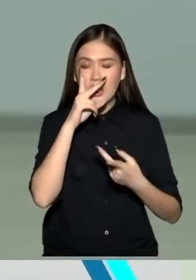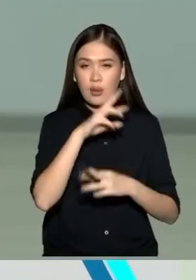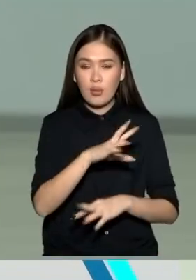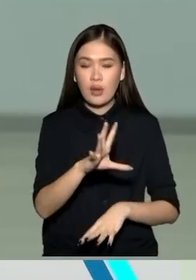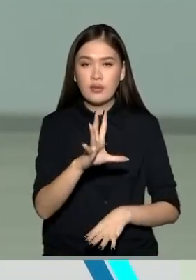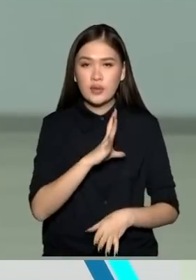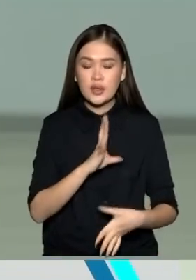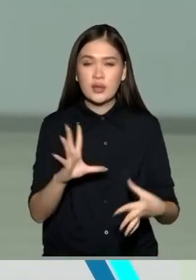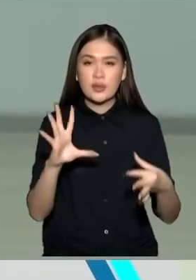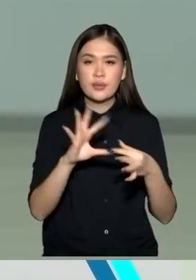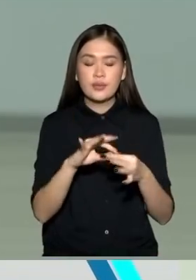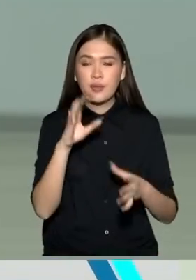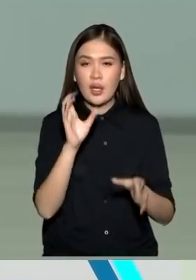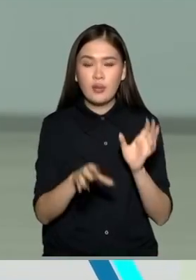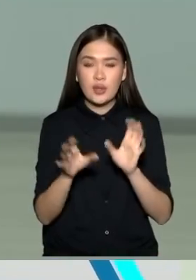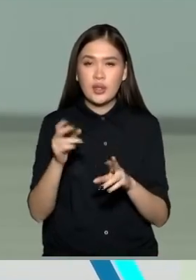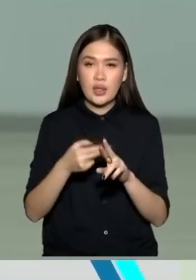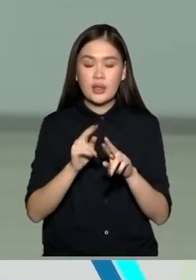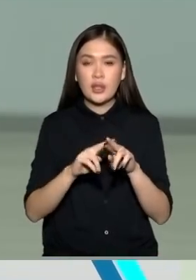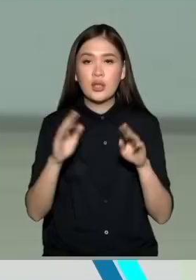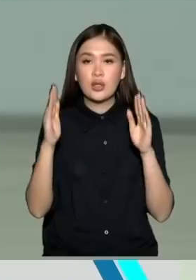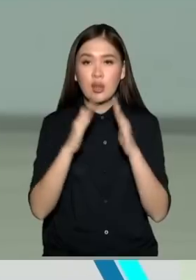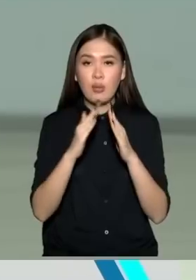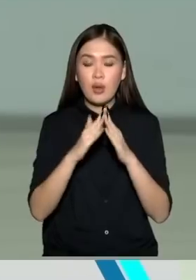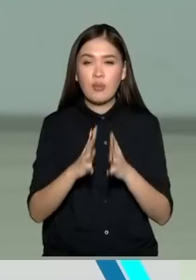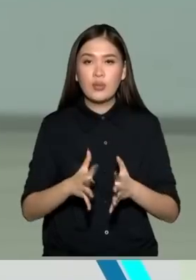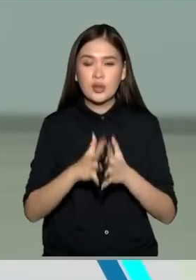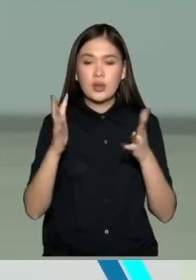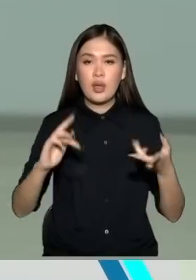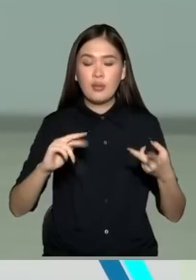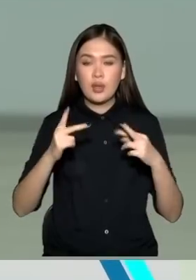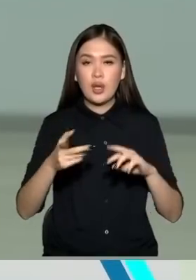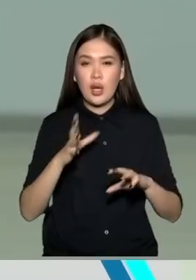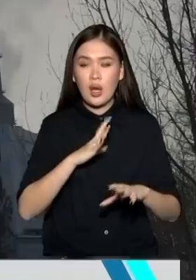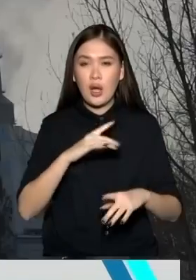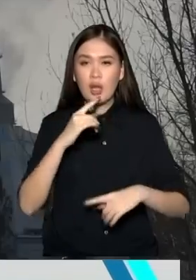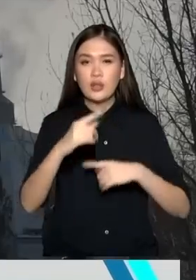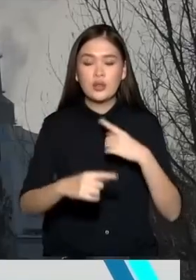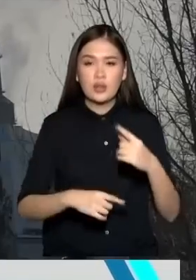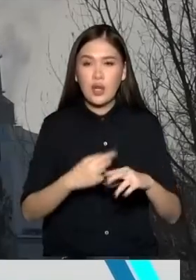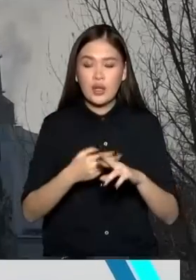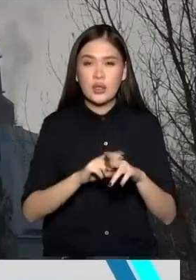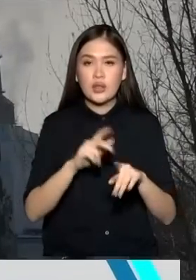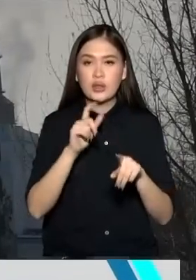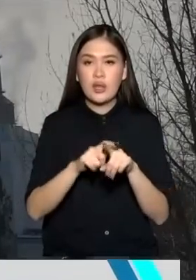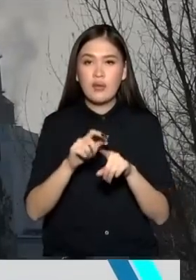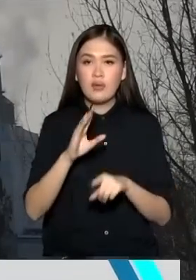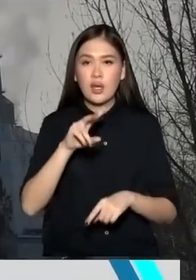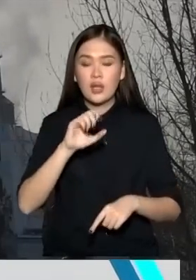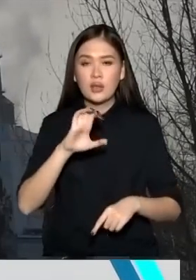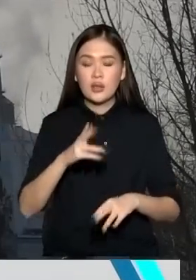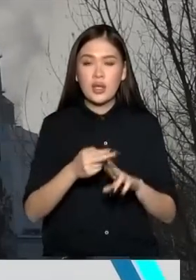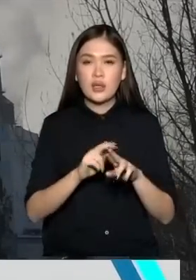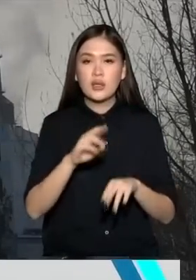слив системы отопления и поэтому на таких домах приходится менять большое количество батарейки стояков по словам местных властей компания